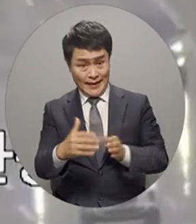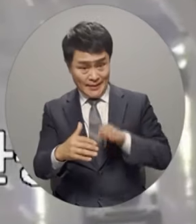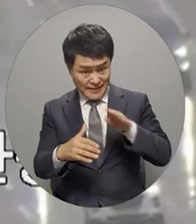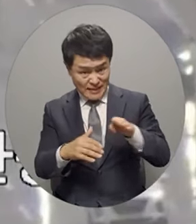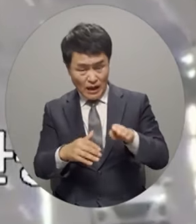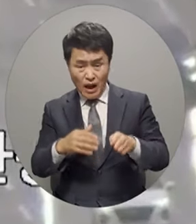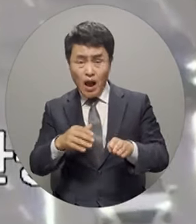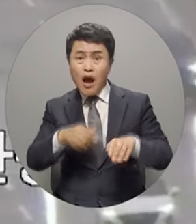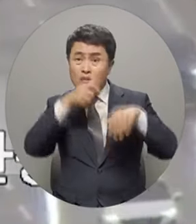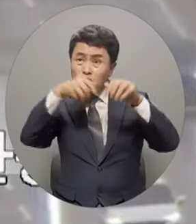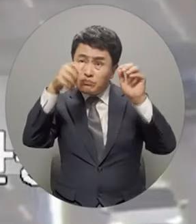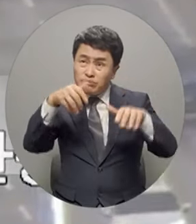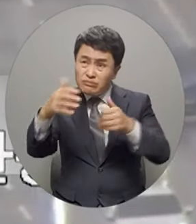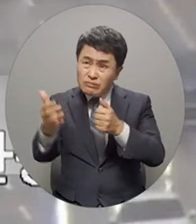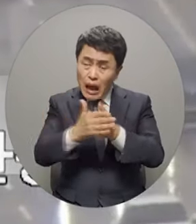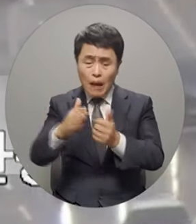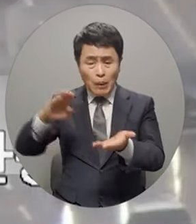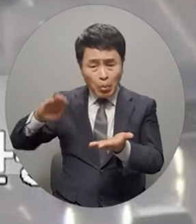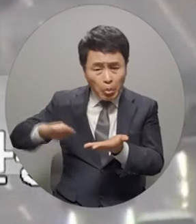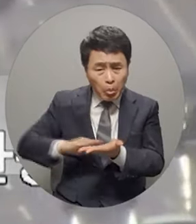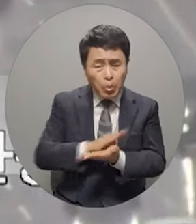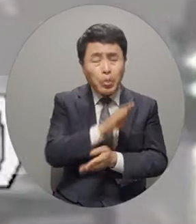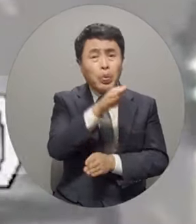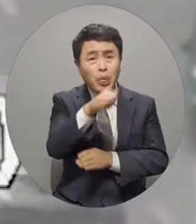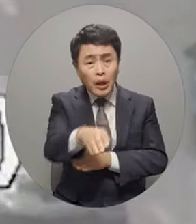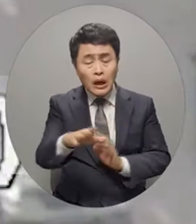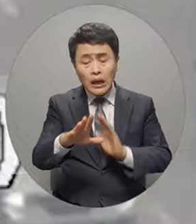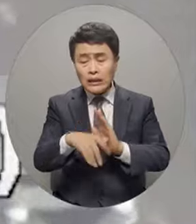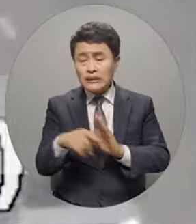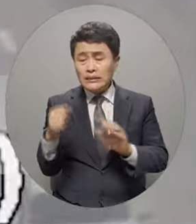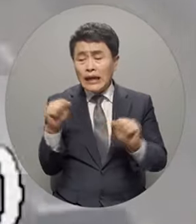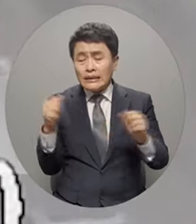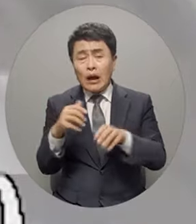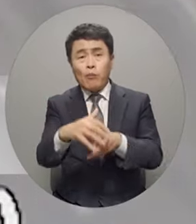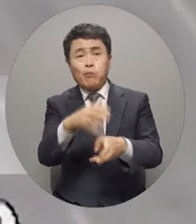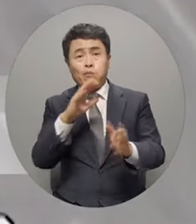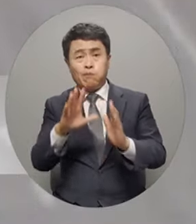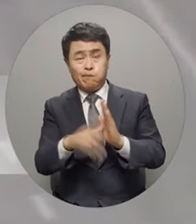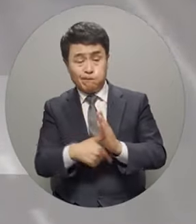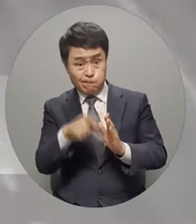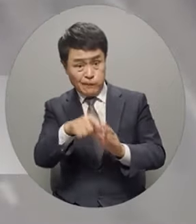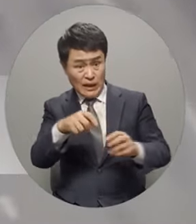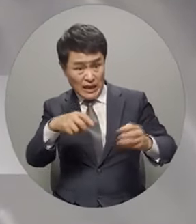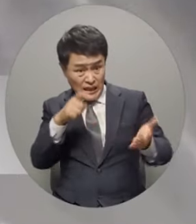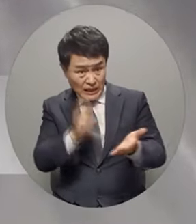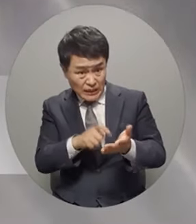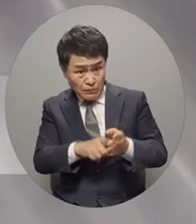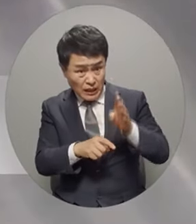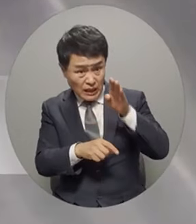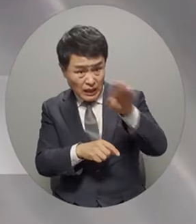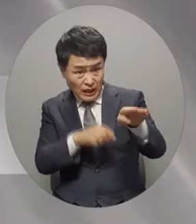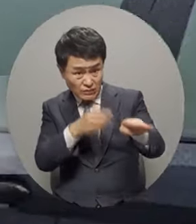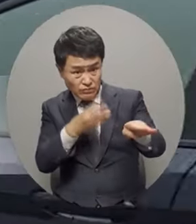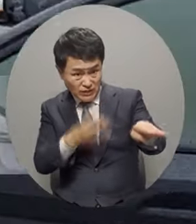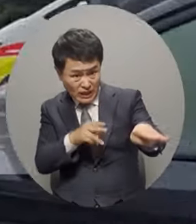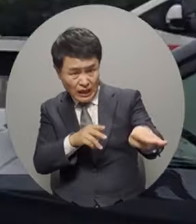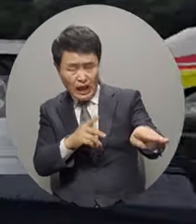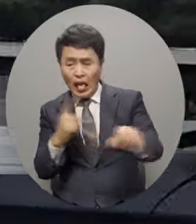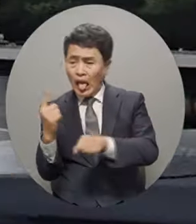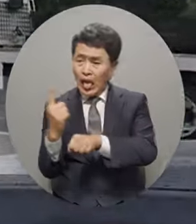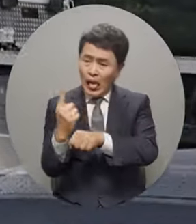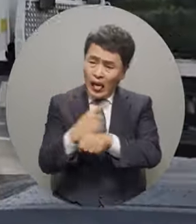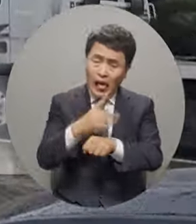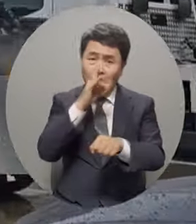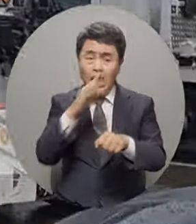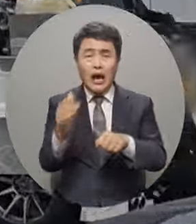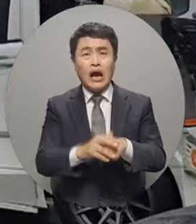빗길에 미끄러졌습니다. 뒤따르던 냉동탑차 등 차량 3대가 급하게 멈춰섰지만 미처 제동하지 못한